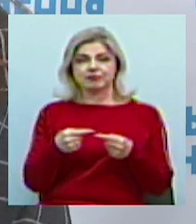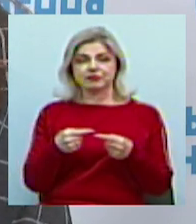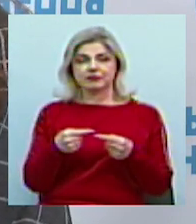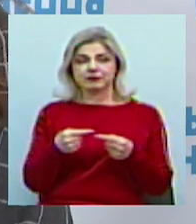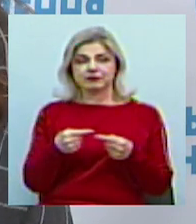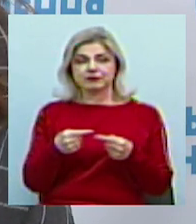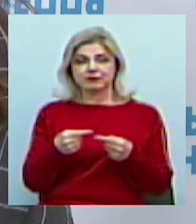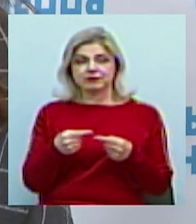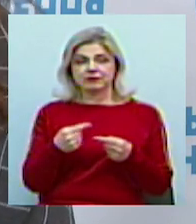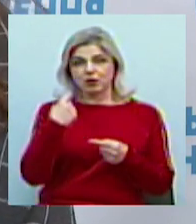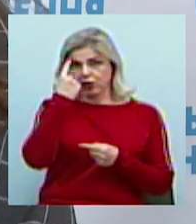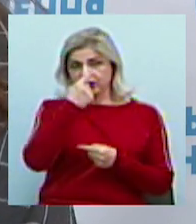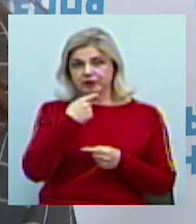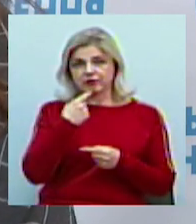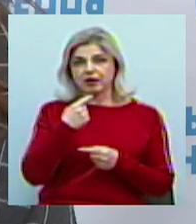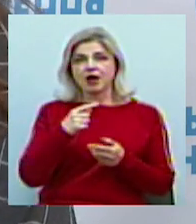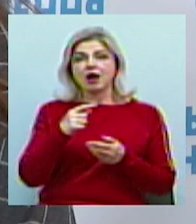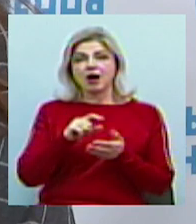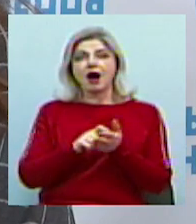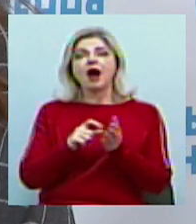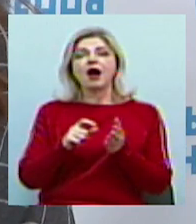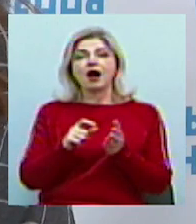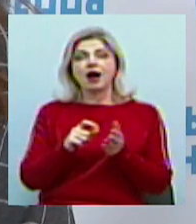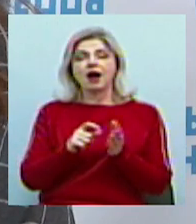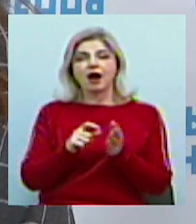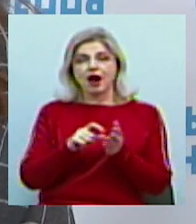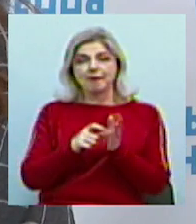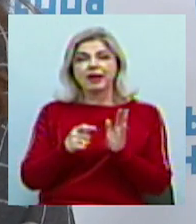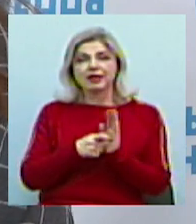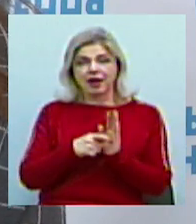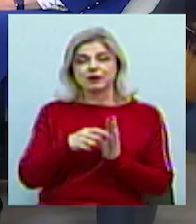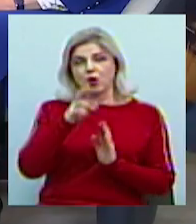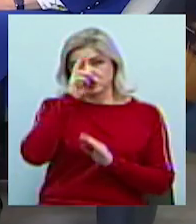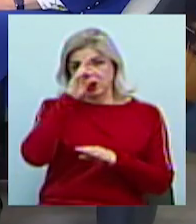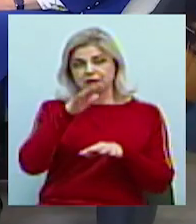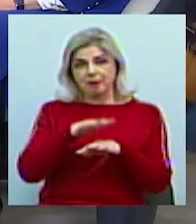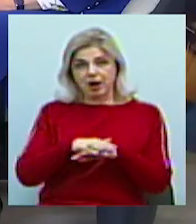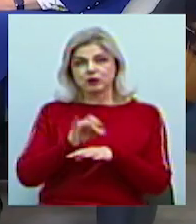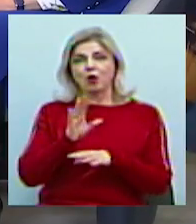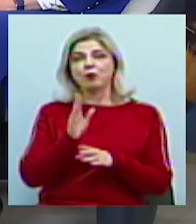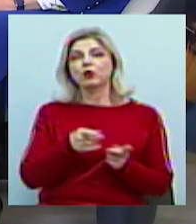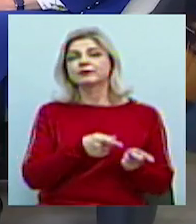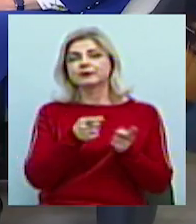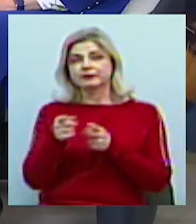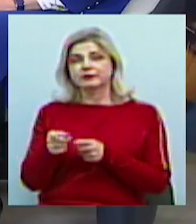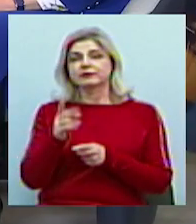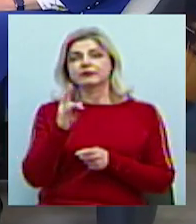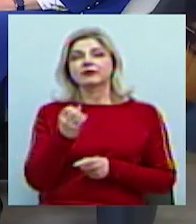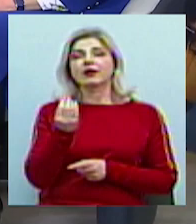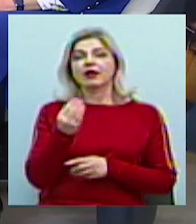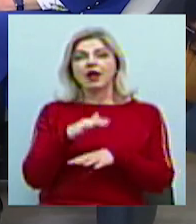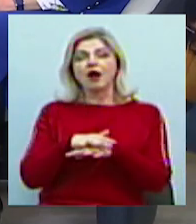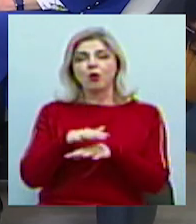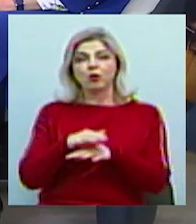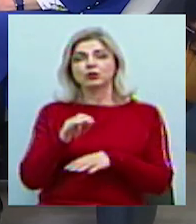певному особистому кабінеті в Ощадбанку, і потім вони будуть перераховані на кошти, на рахунки